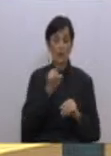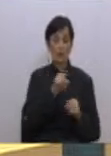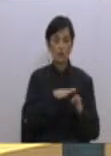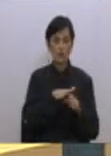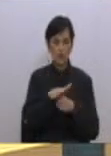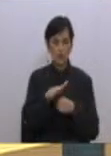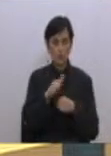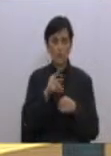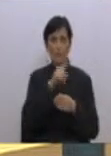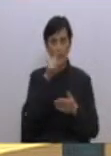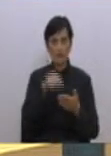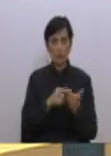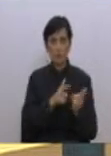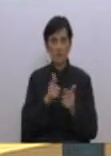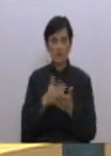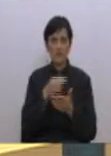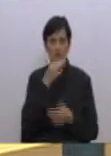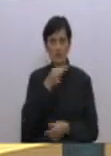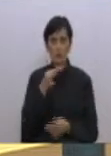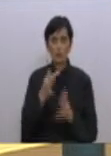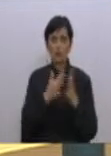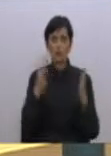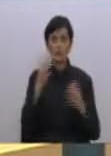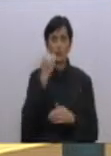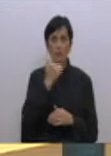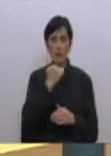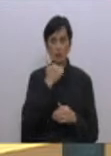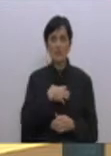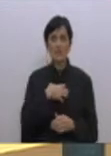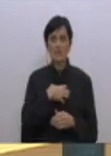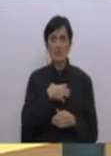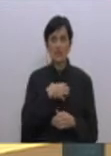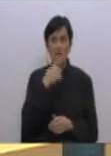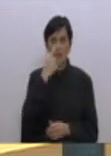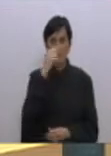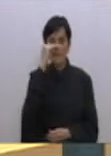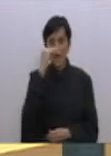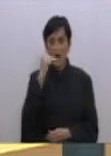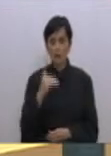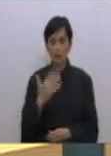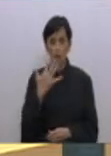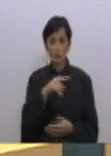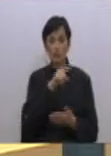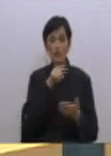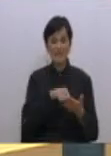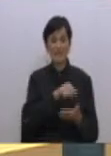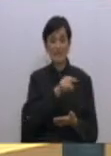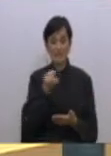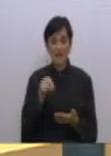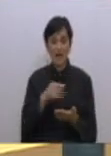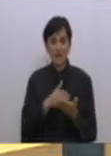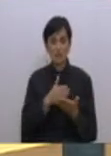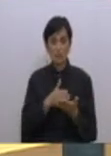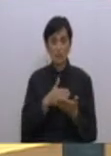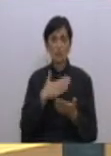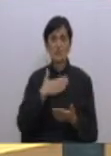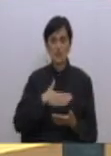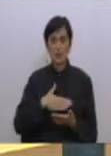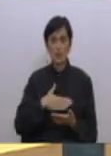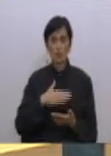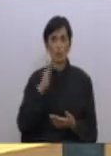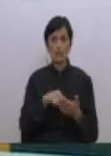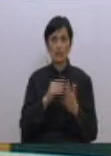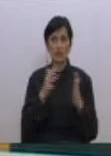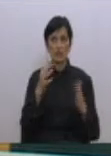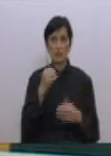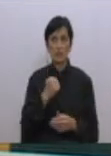კითხვით ამ კითხვებზე ცოტა ვარ გიპასხოთ დიდი მადლობა ეს არის ძირითადი პარამეტრები და თუ კითხვები არსებობს ასე ამბობთ მოუსმენ და